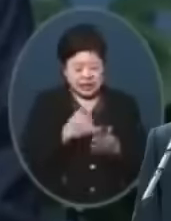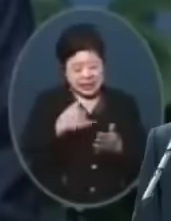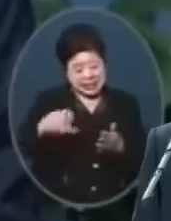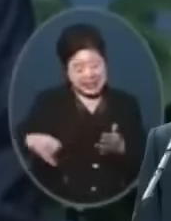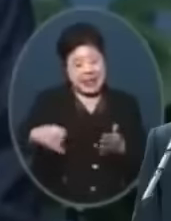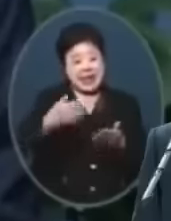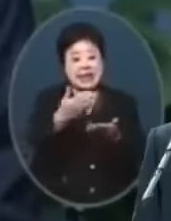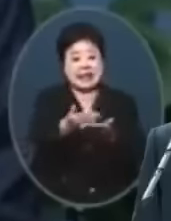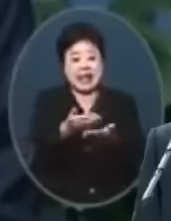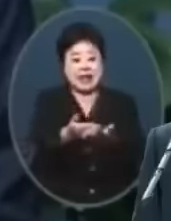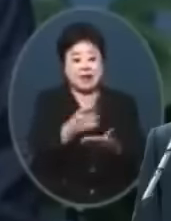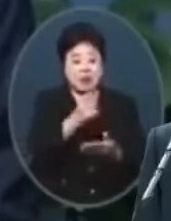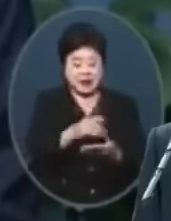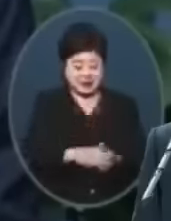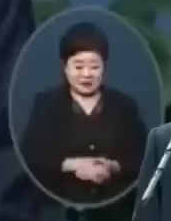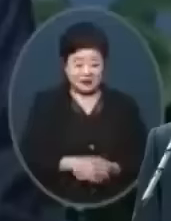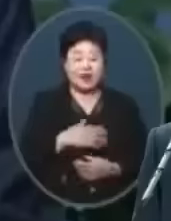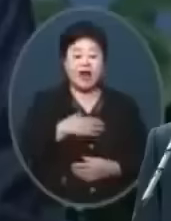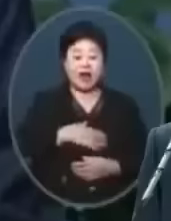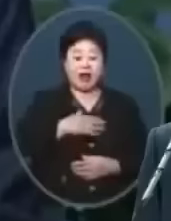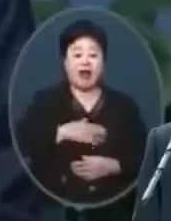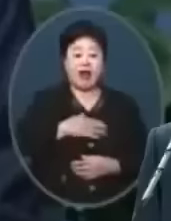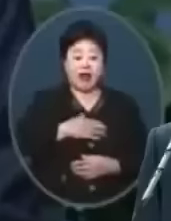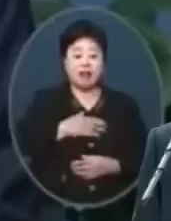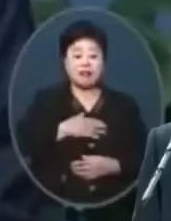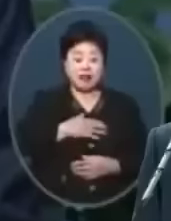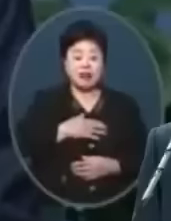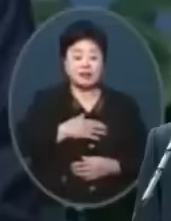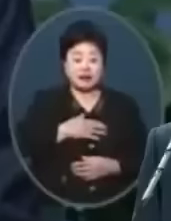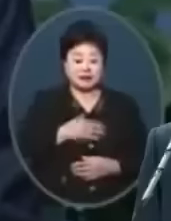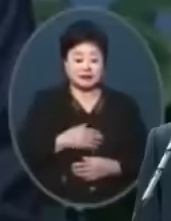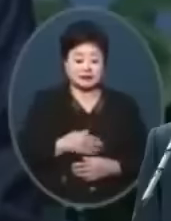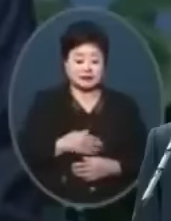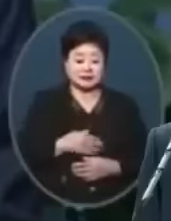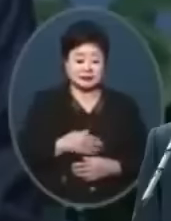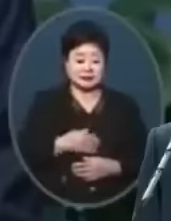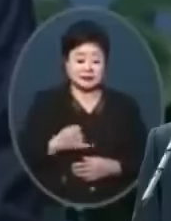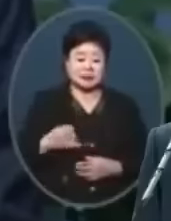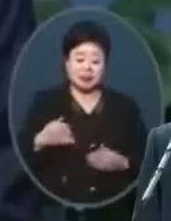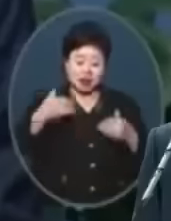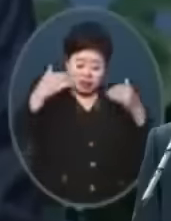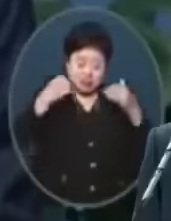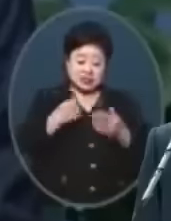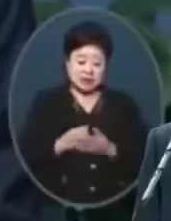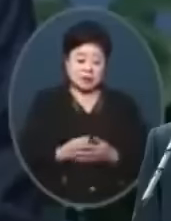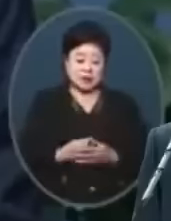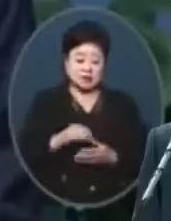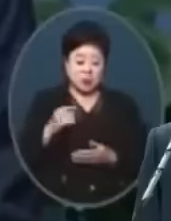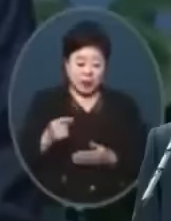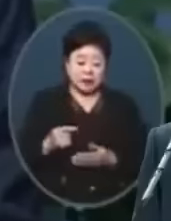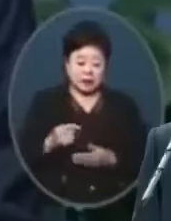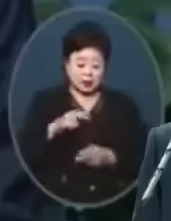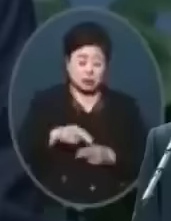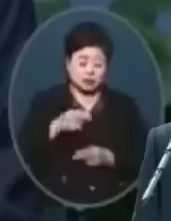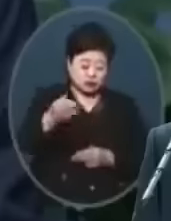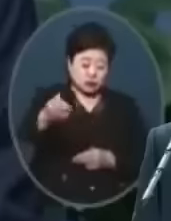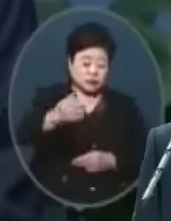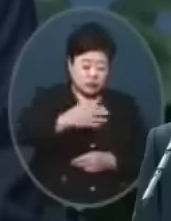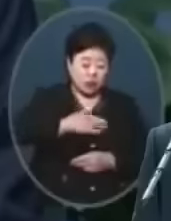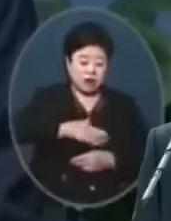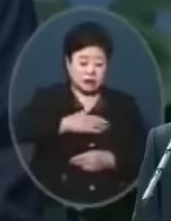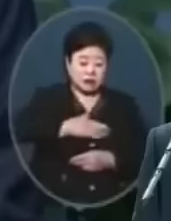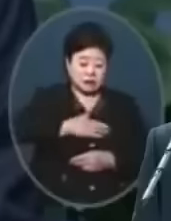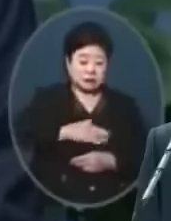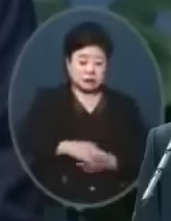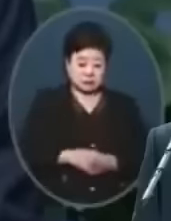내 아내로 주십시오. 아, 나이도 먹고 내 딸도 잘 자랐으니 조카에게 딸 주는